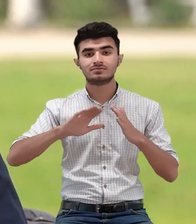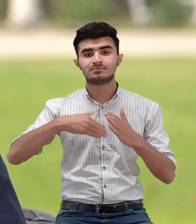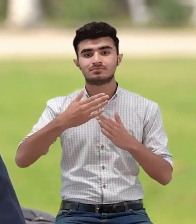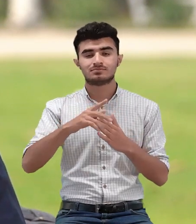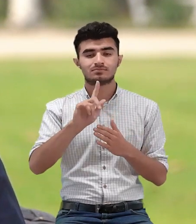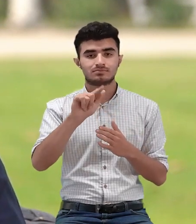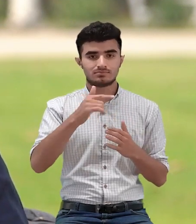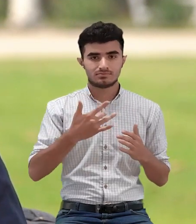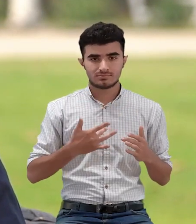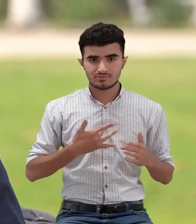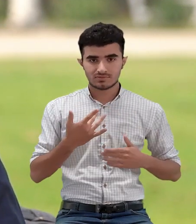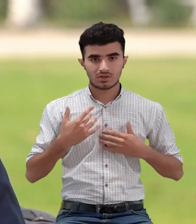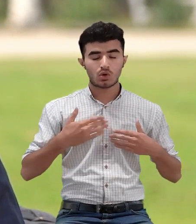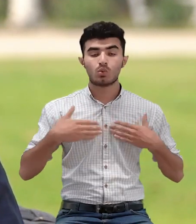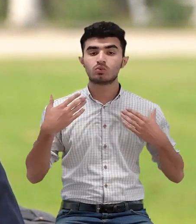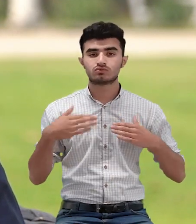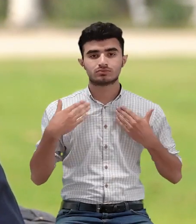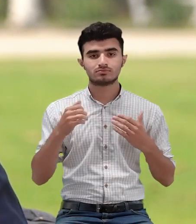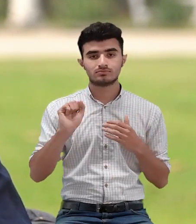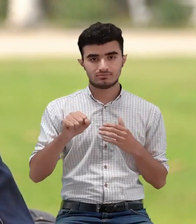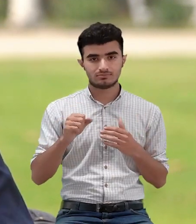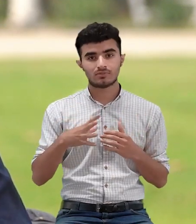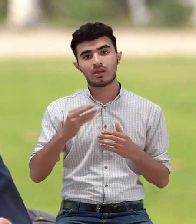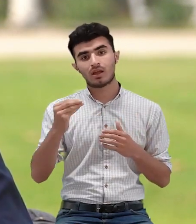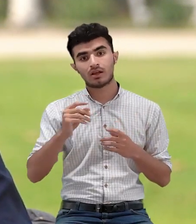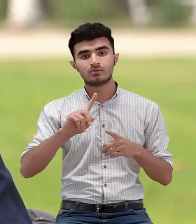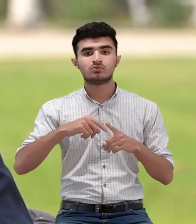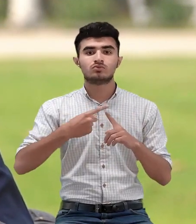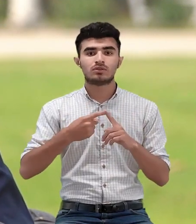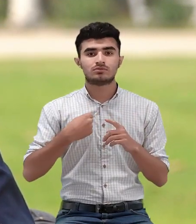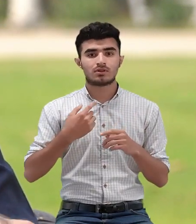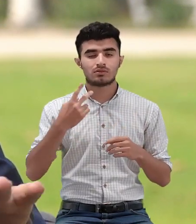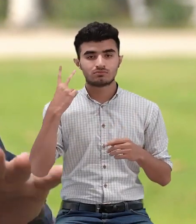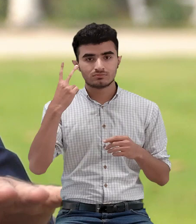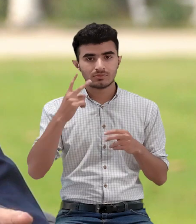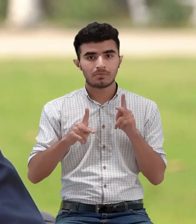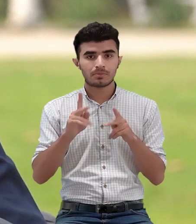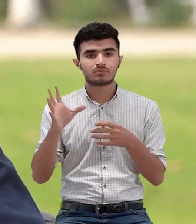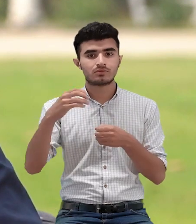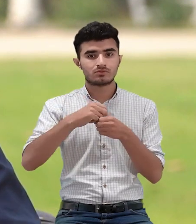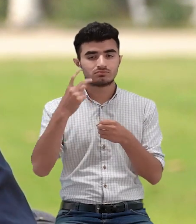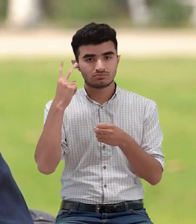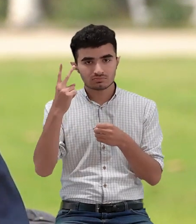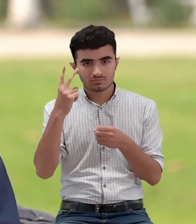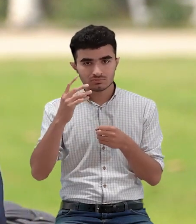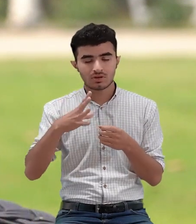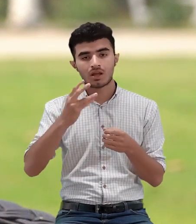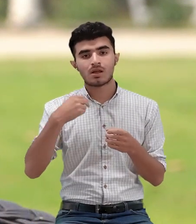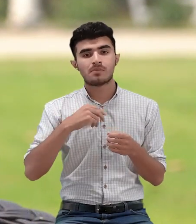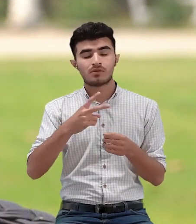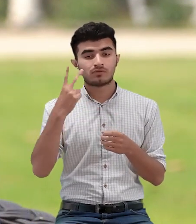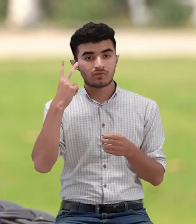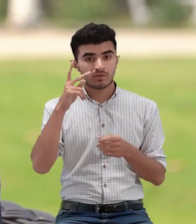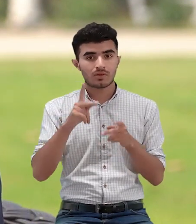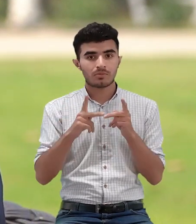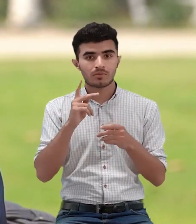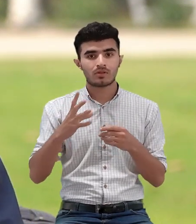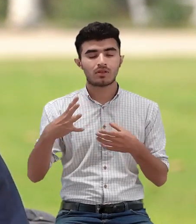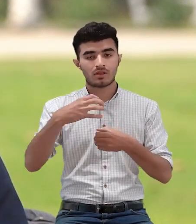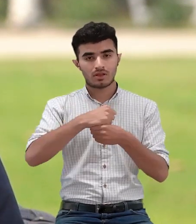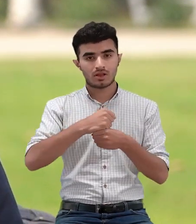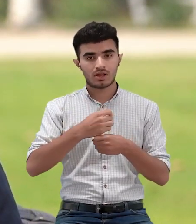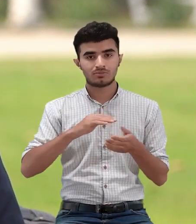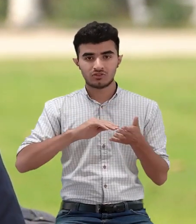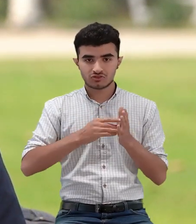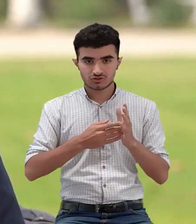ہے، اس پر میں ایک طرح سے خوش ہونے لگتا ہوں، تو مجھے اپنے آپ کو اور دوسروں کے مقابلے میں میرے بھی ایک میدان نظر آنے لگ جاتا ہے، تو